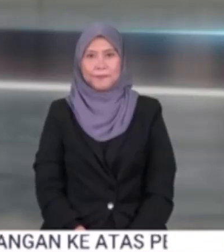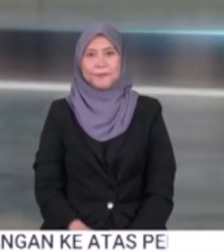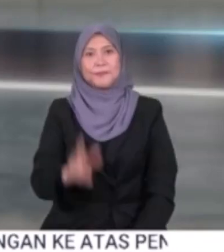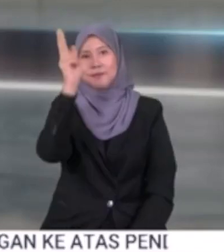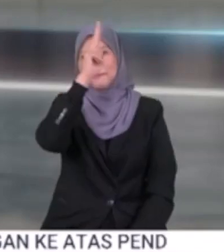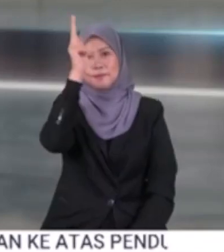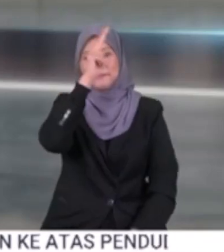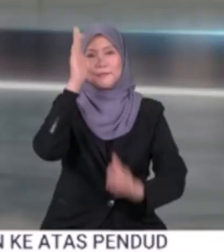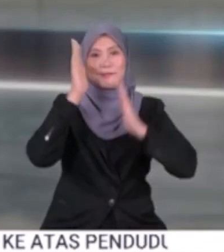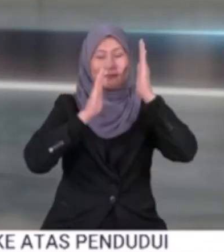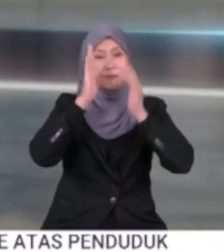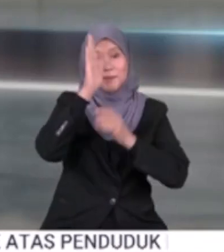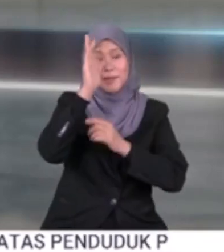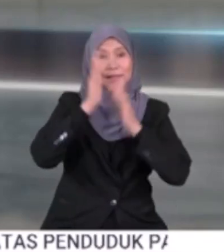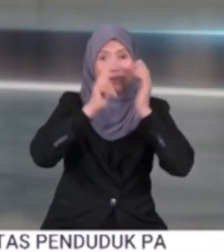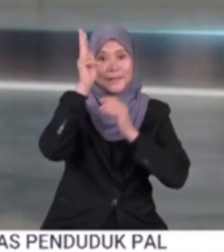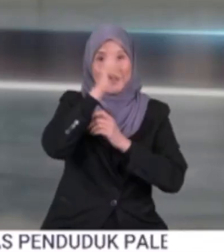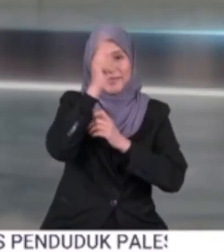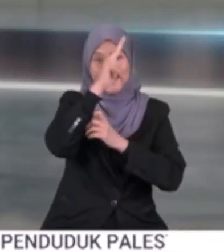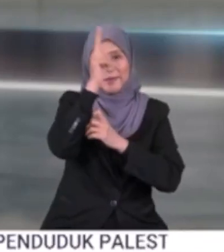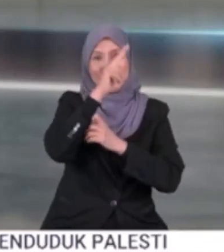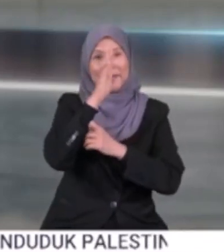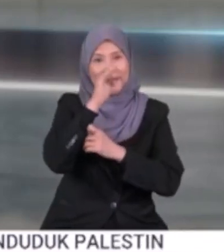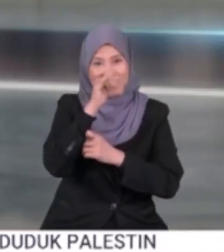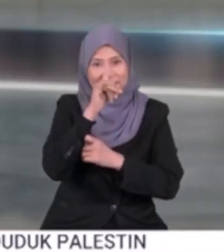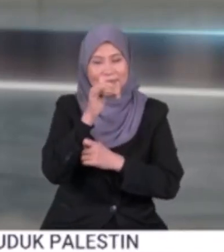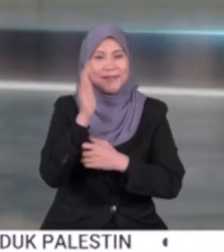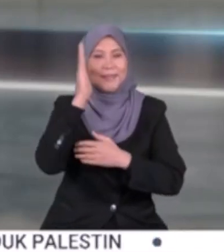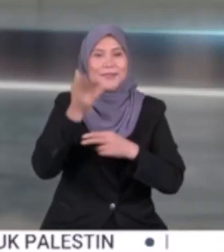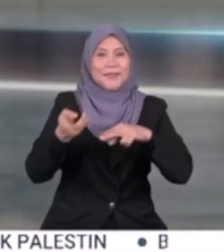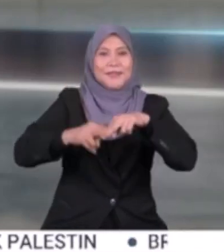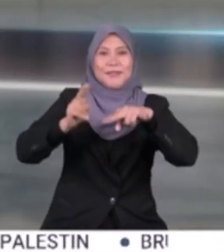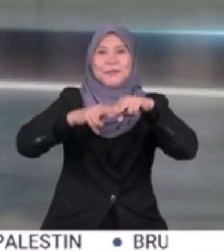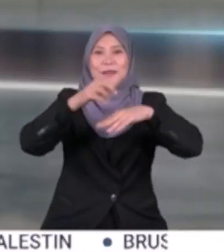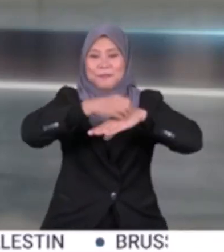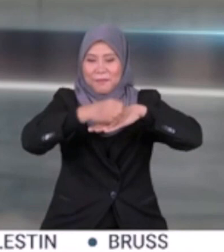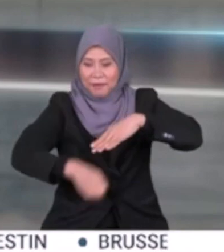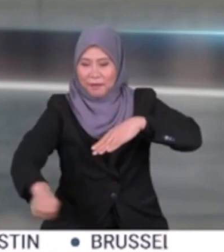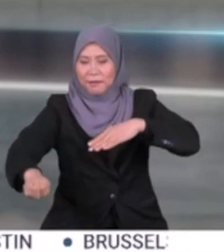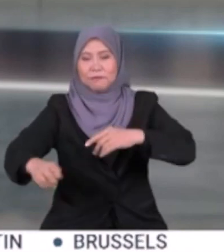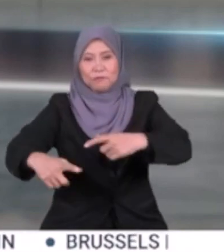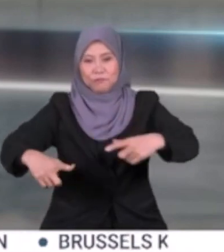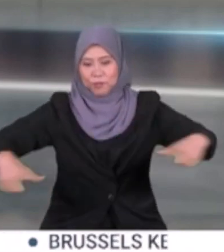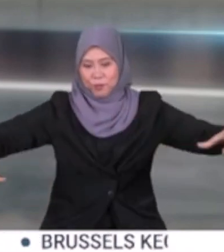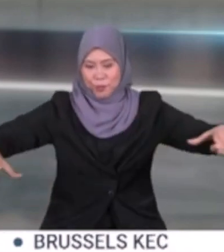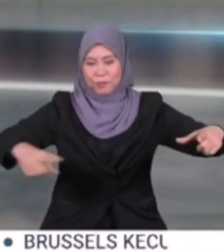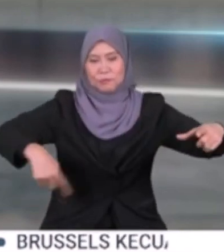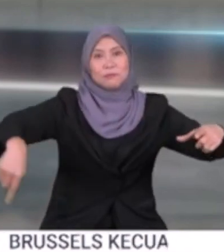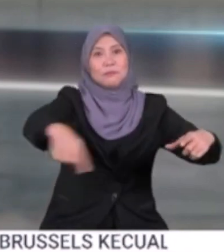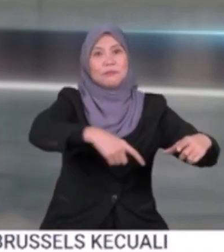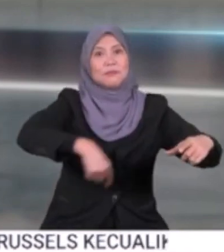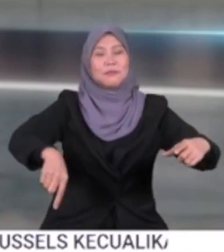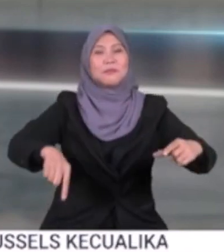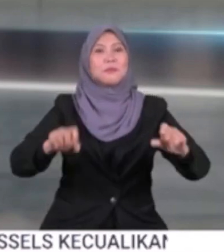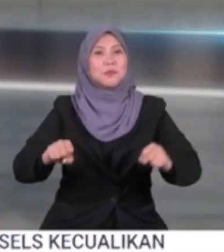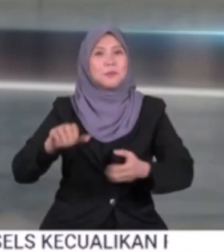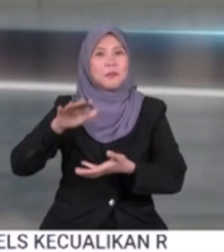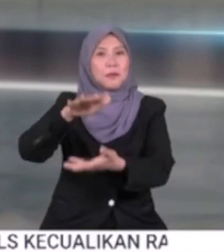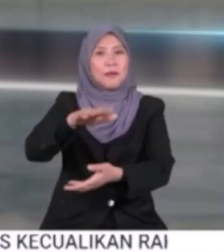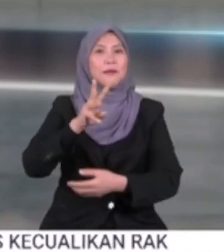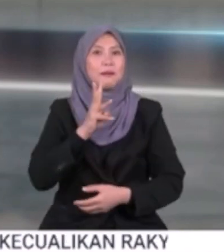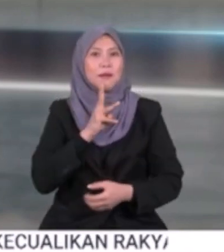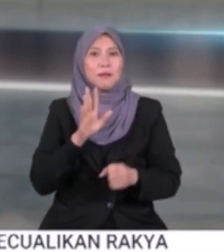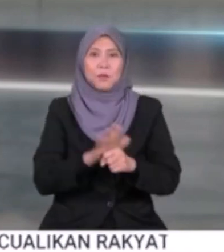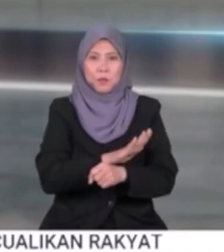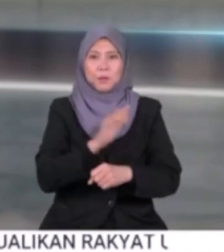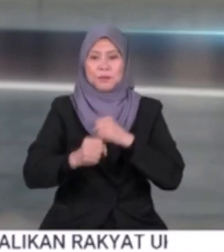Kerajaan Malaka akan meningkatkan kapasitimpangannya dengan kaidah membesarkan kolam takungan ia bagi memastikan bakalan Ai